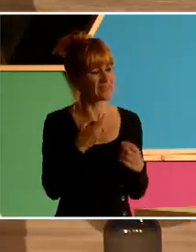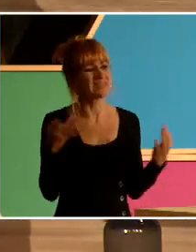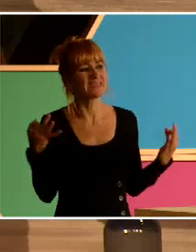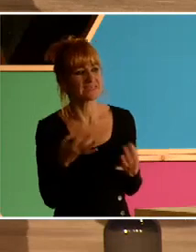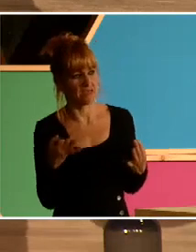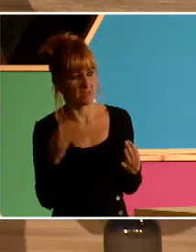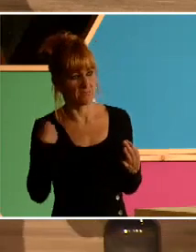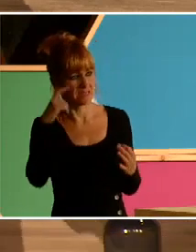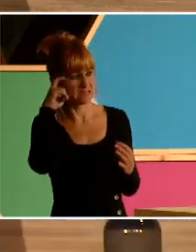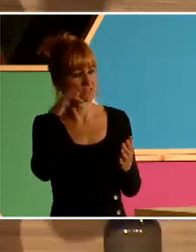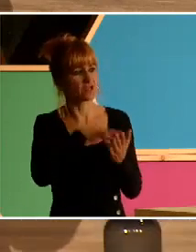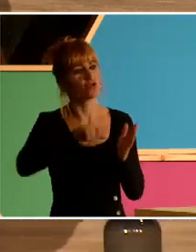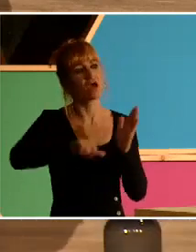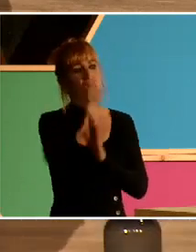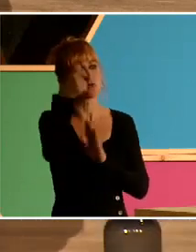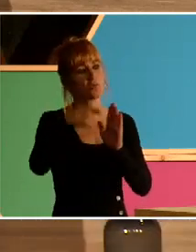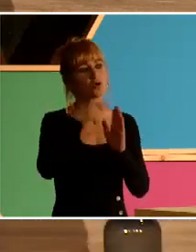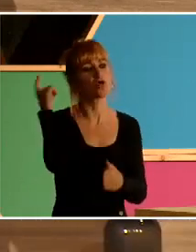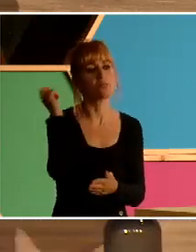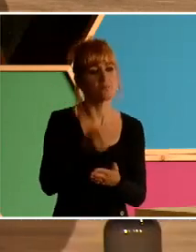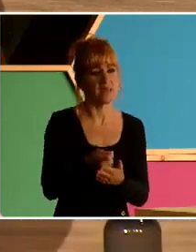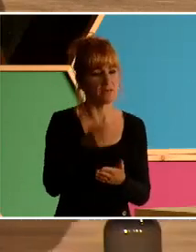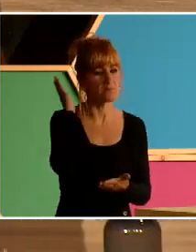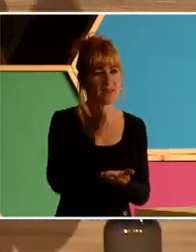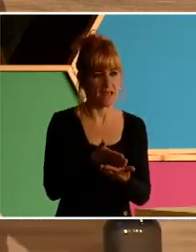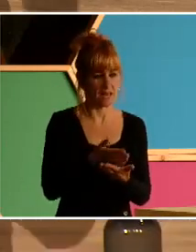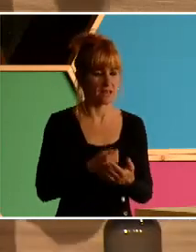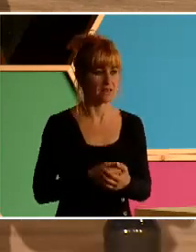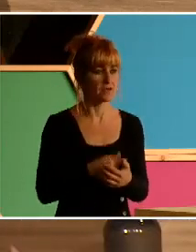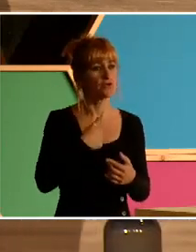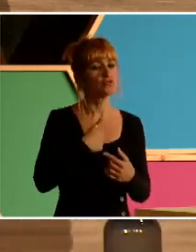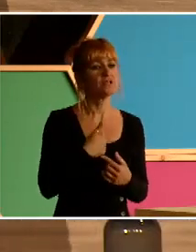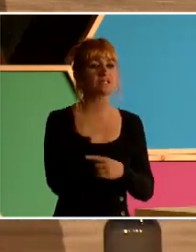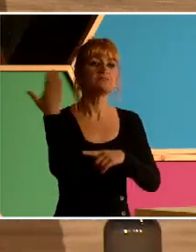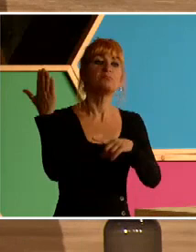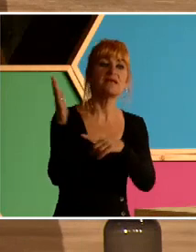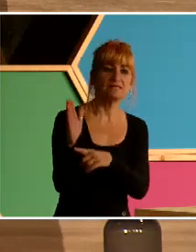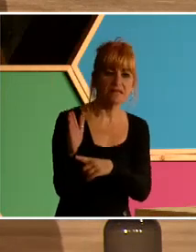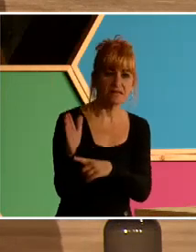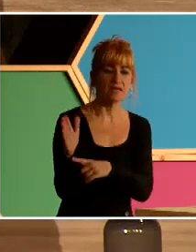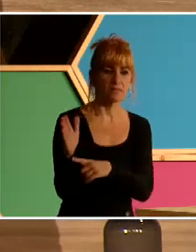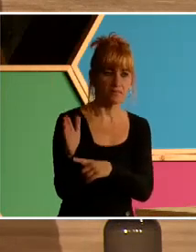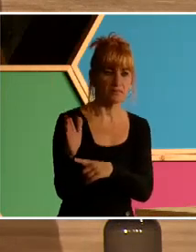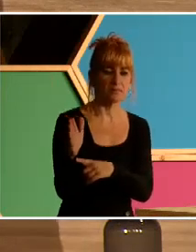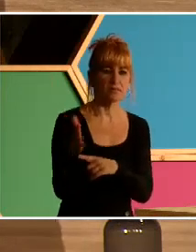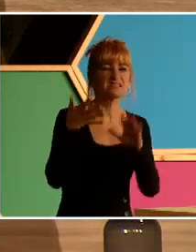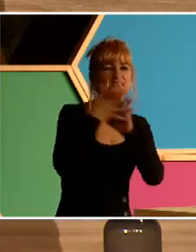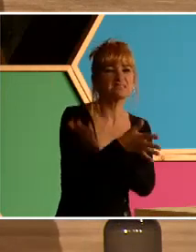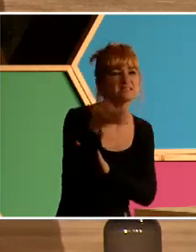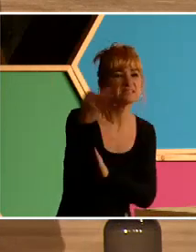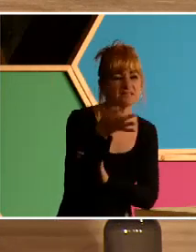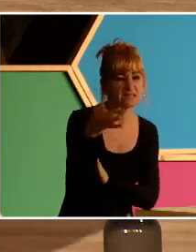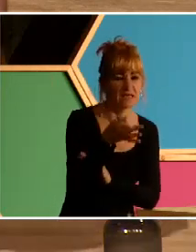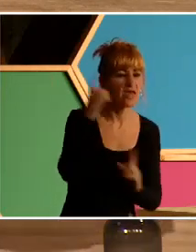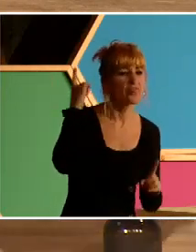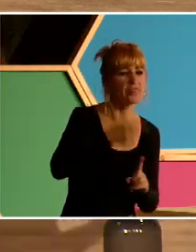Codi Penal, plantejarem la possibilitat de que el Congrés torni a dir què és el que és el delicte de sedició i el delicte de rebel·lió.